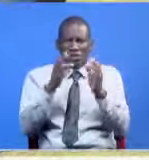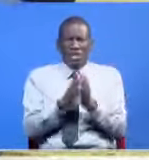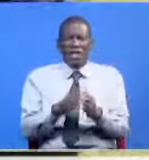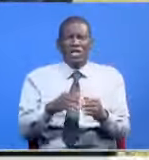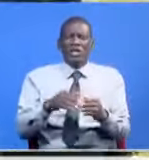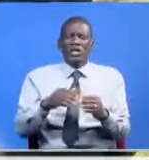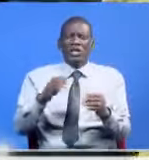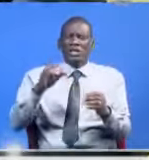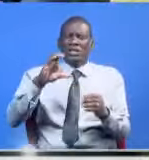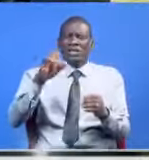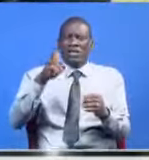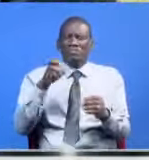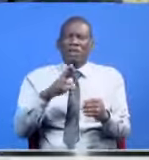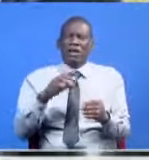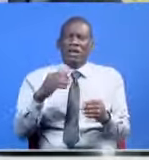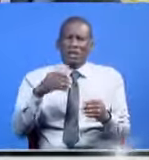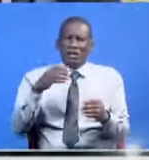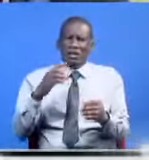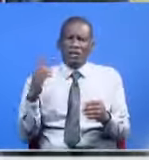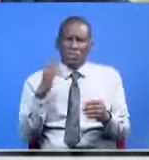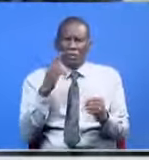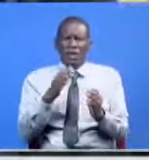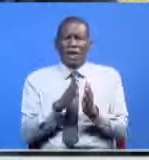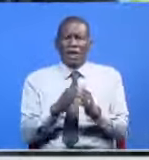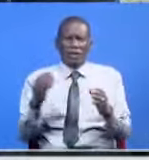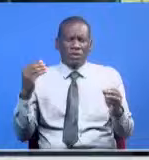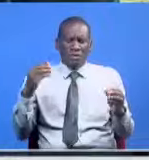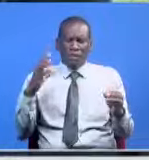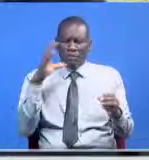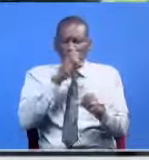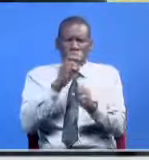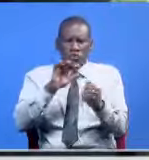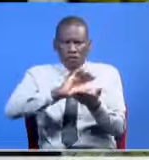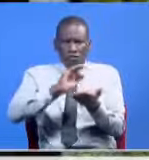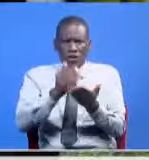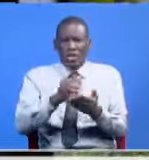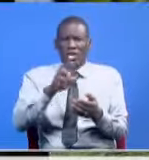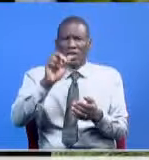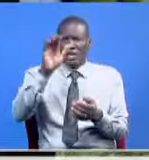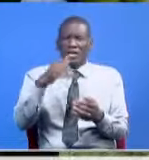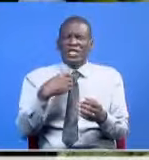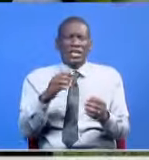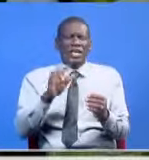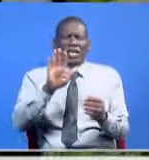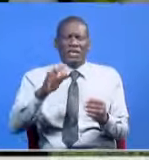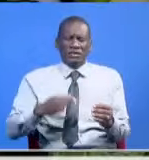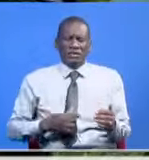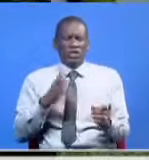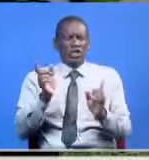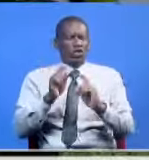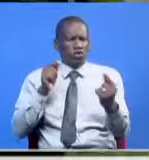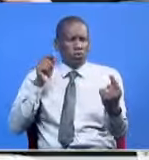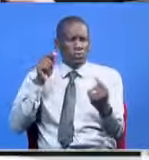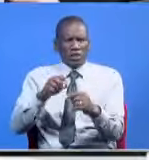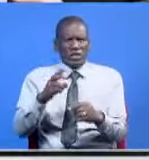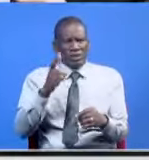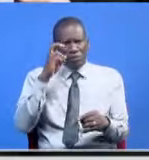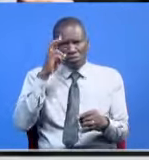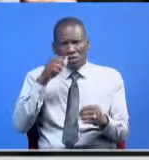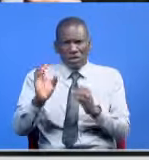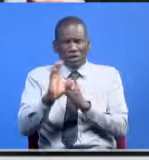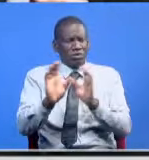mitandaoni, ufisadi na ulanguzi wa fedha. Wray amekanusha uvumi kuwa ziara yake ilikuwa inalenga washukiwa fulani